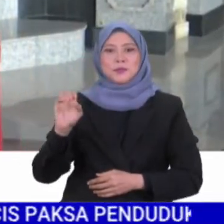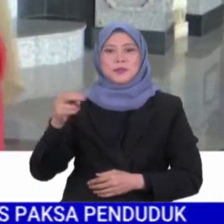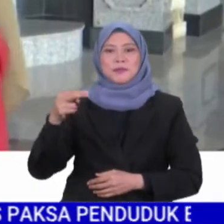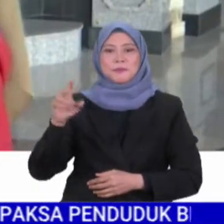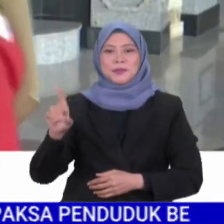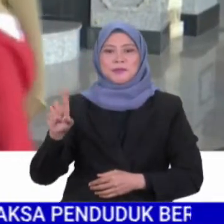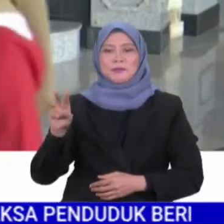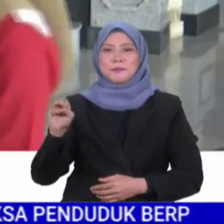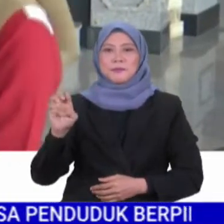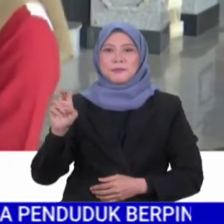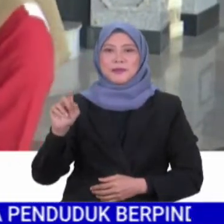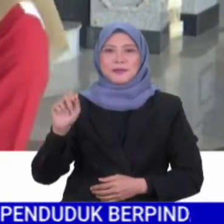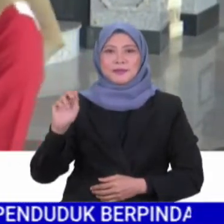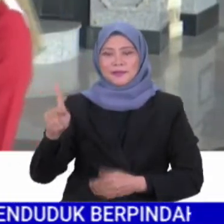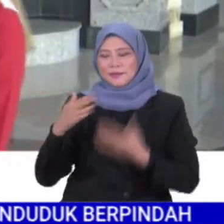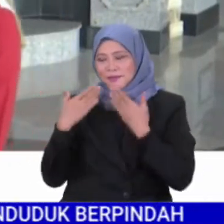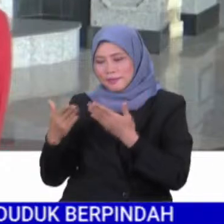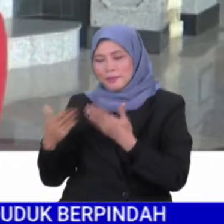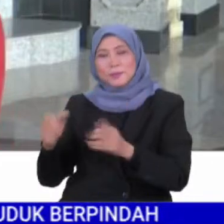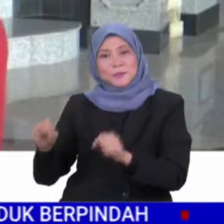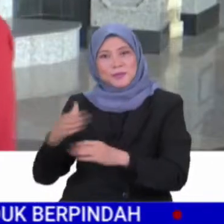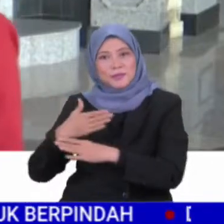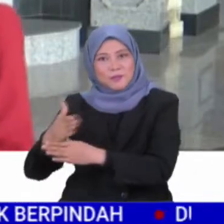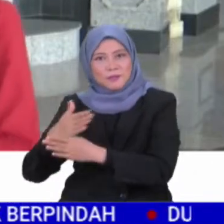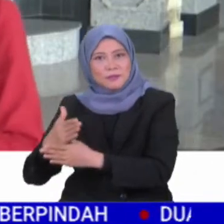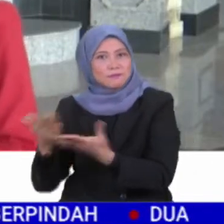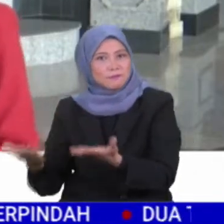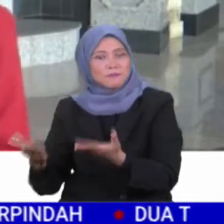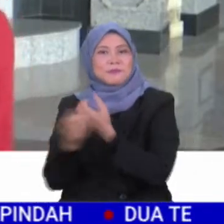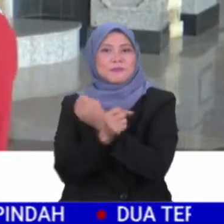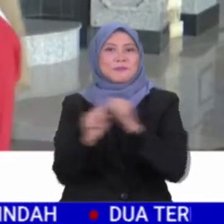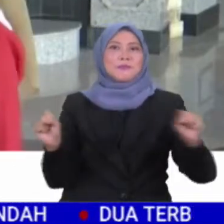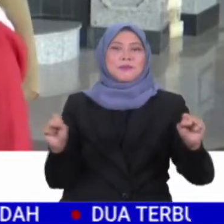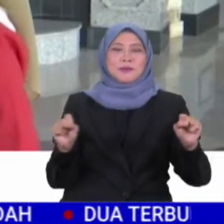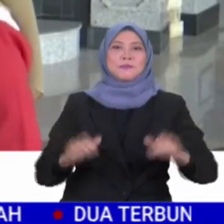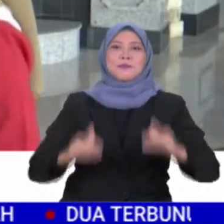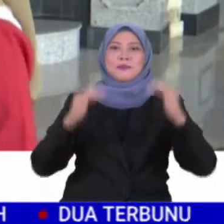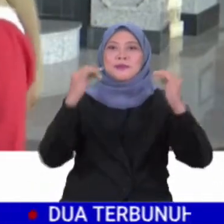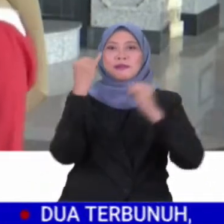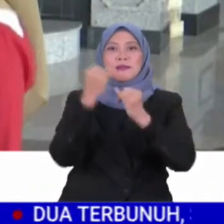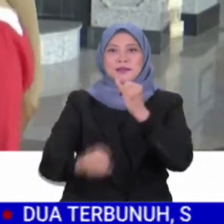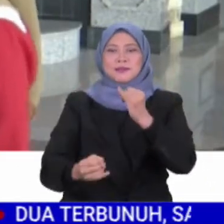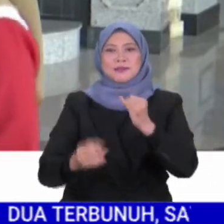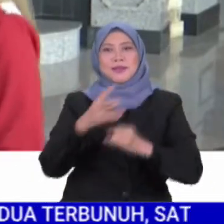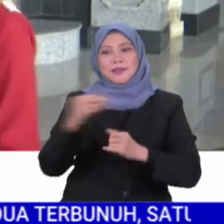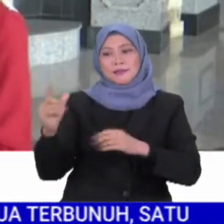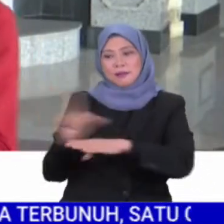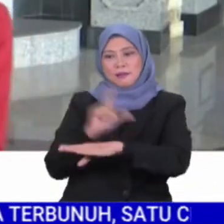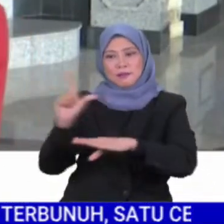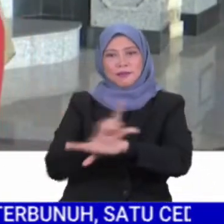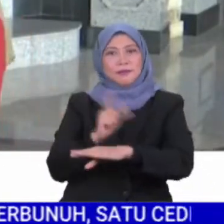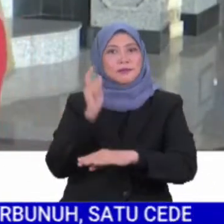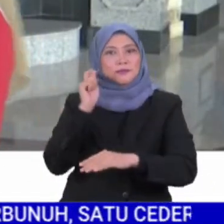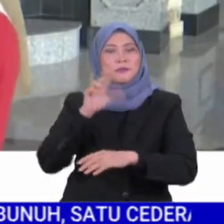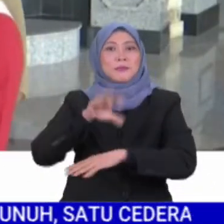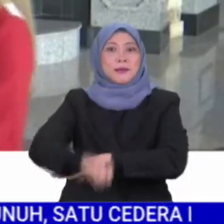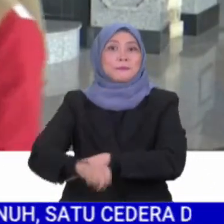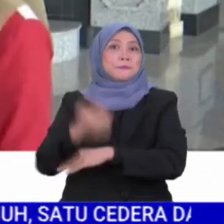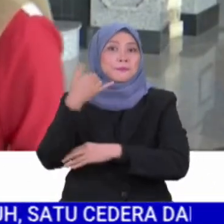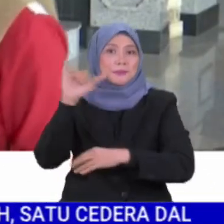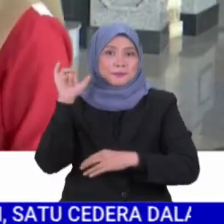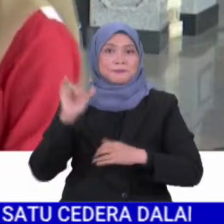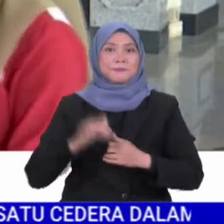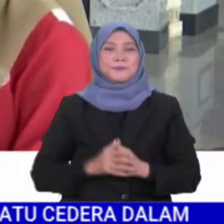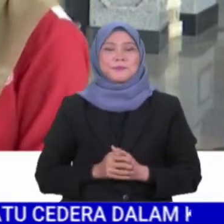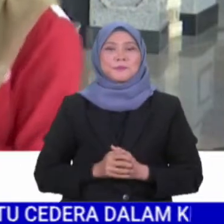kasih kerana bersiaran bersama kami di RTI. Mungkin Datuk Seri boleh kongsikan bagaimana persiapan di peringkat akhir ini dan rapta yang sudah berlangsung pada malam semalam, dan